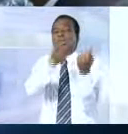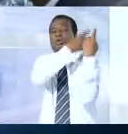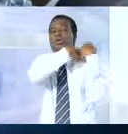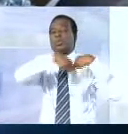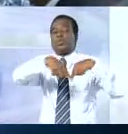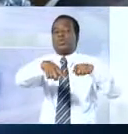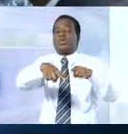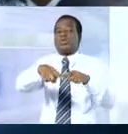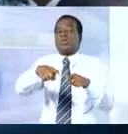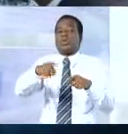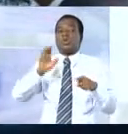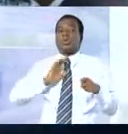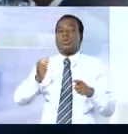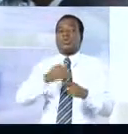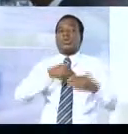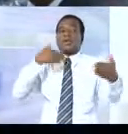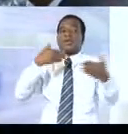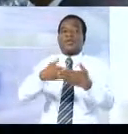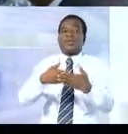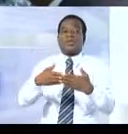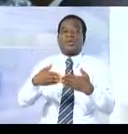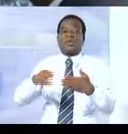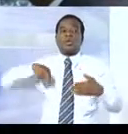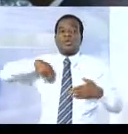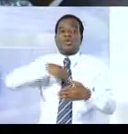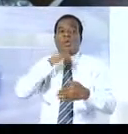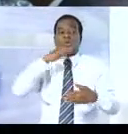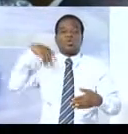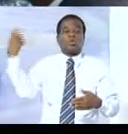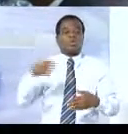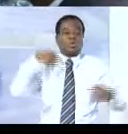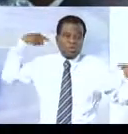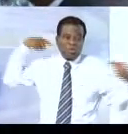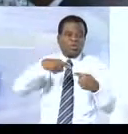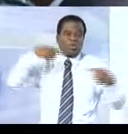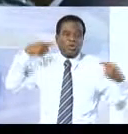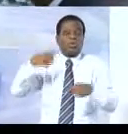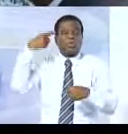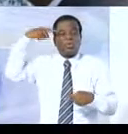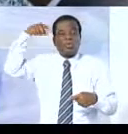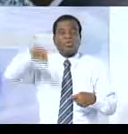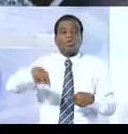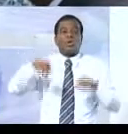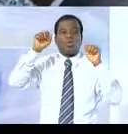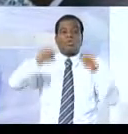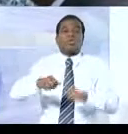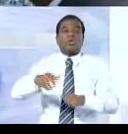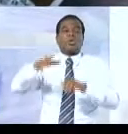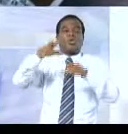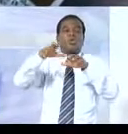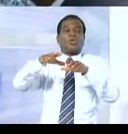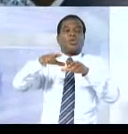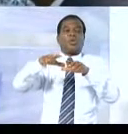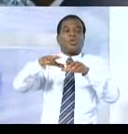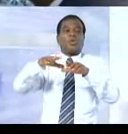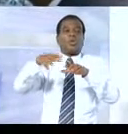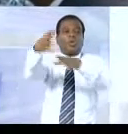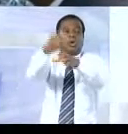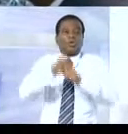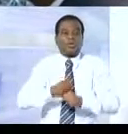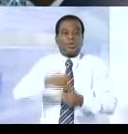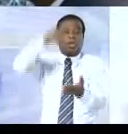de ce département jusqu'à aujourd'hui, nous nous sommes toujours battus pour qu'effectivement on puisse obtenir une baisse